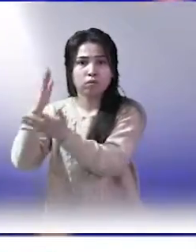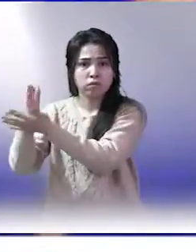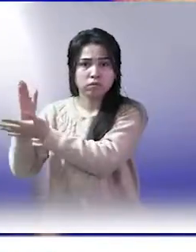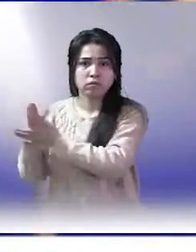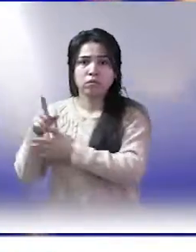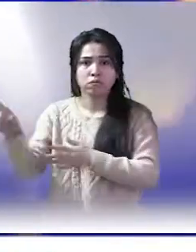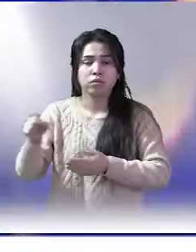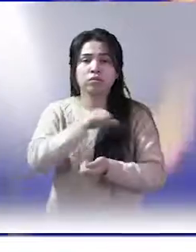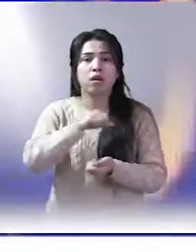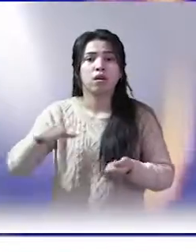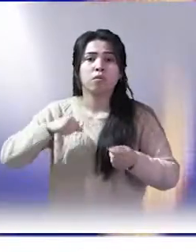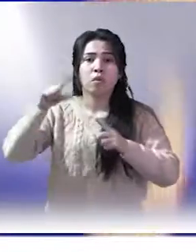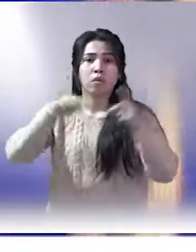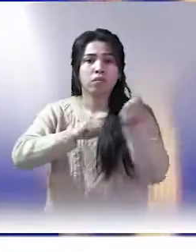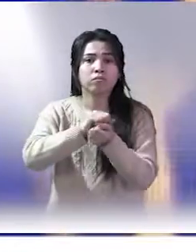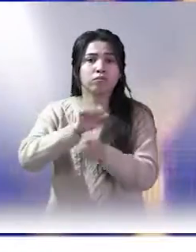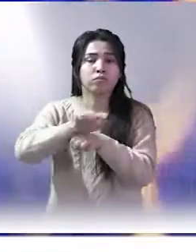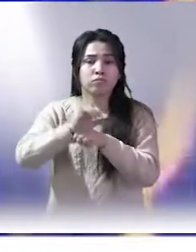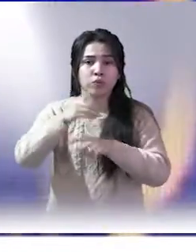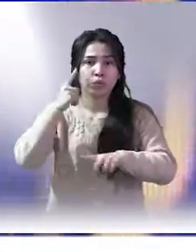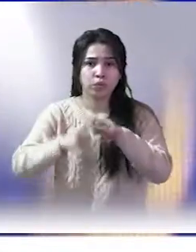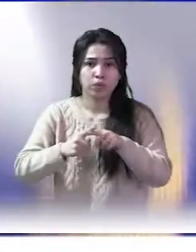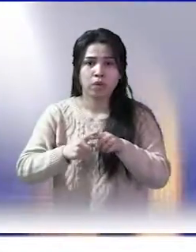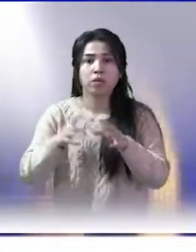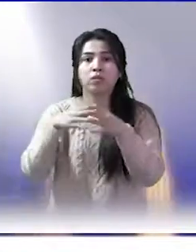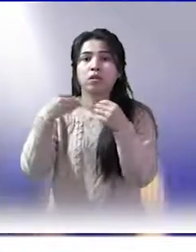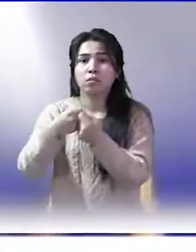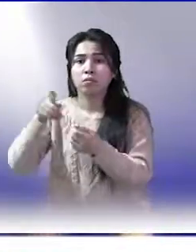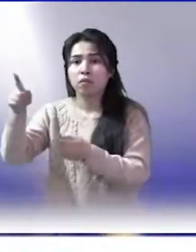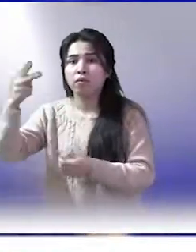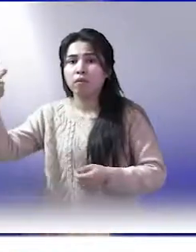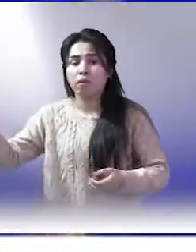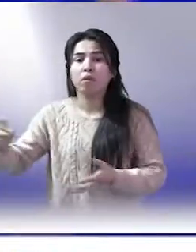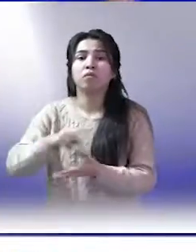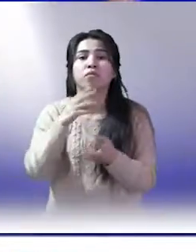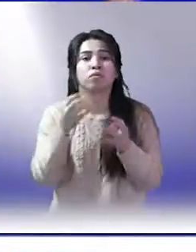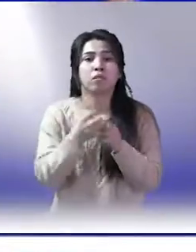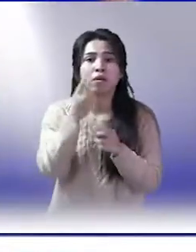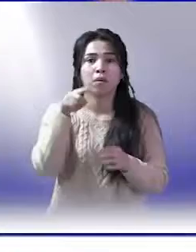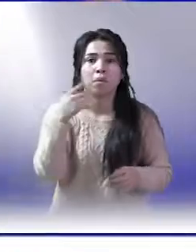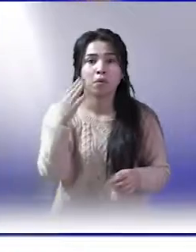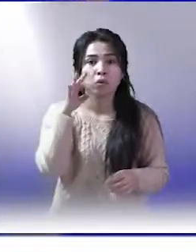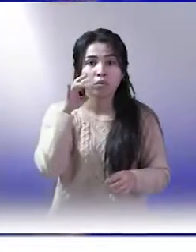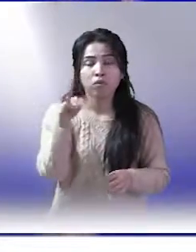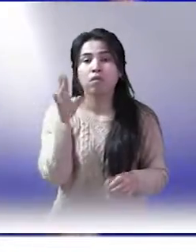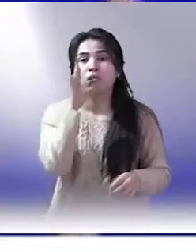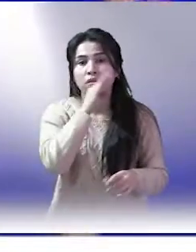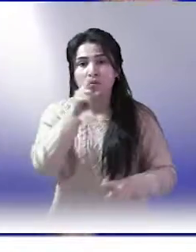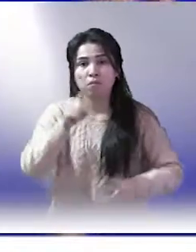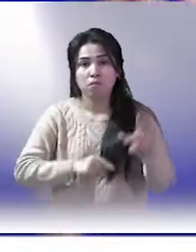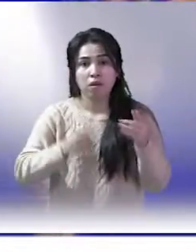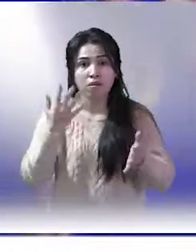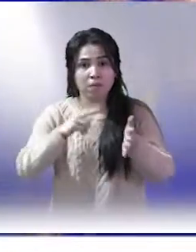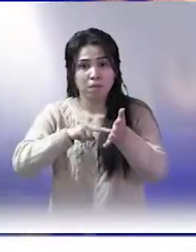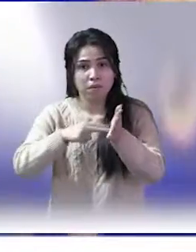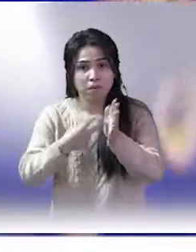они перерабатывать не могут. Если возьмем от каждой семьи по одному 2 литра молока, то можно и 1,5 тонны собрать. Если все это